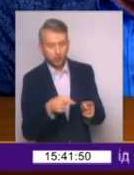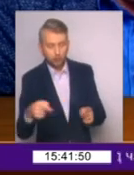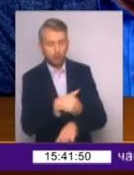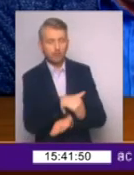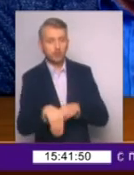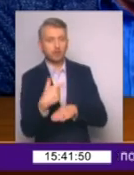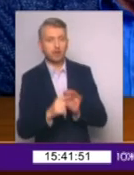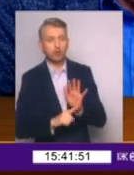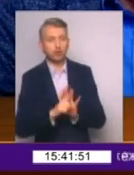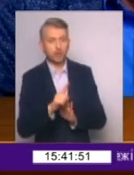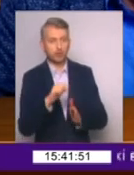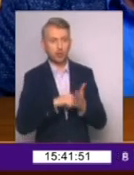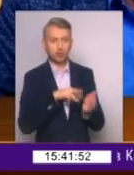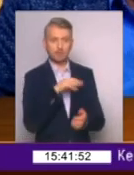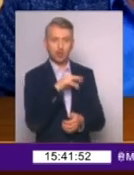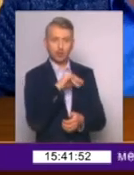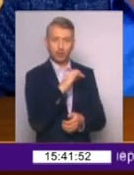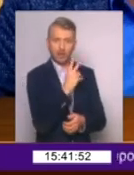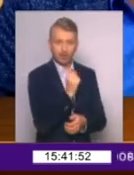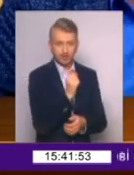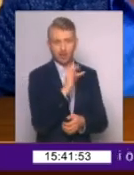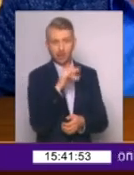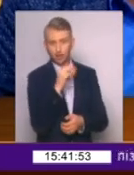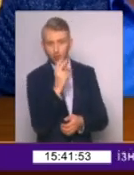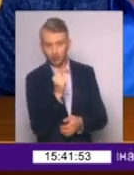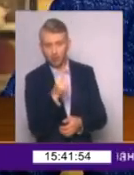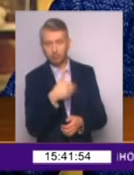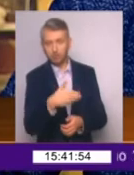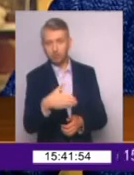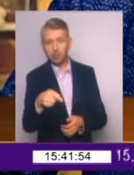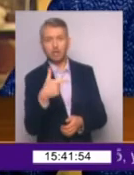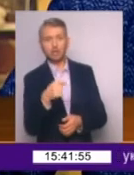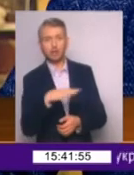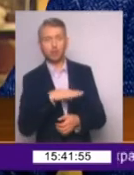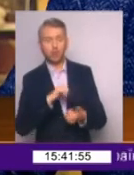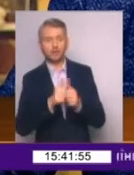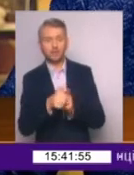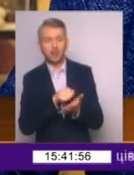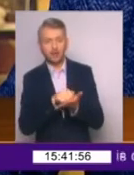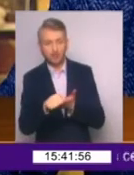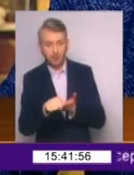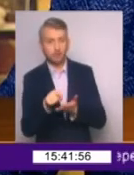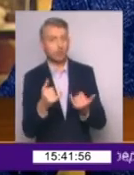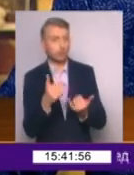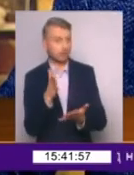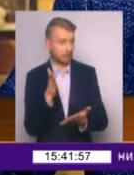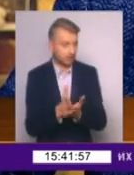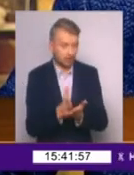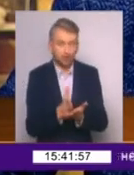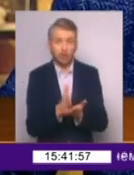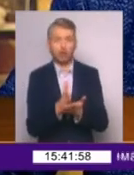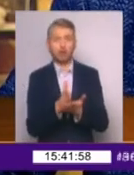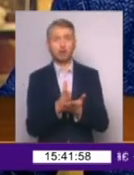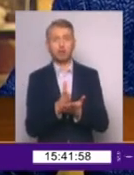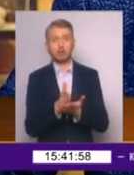де починаючи від Милославської, Радунська, і йдемо, там, де була дійсна заміна асфальта, він сьогодні є, має,